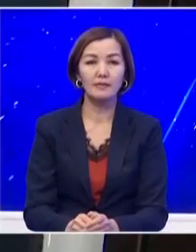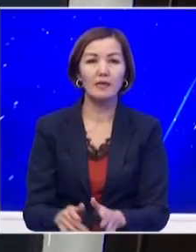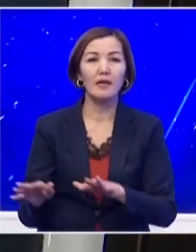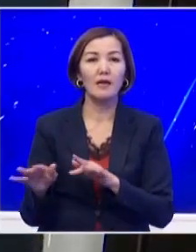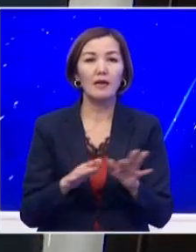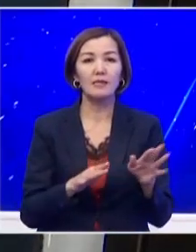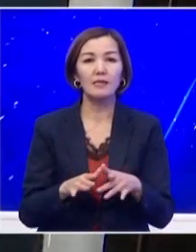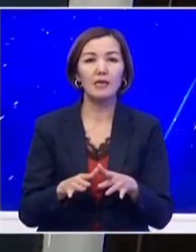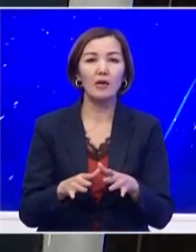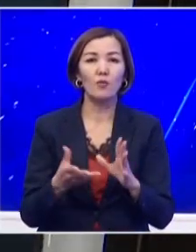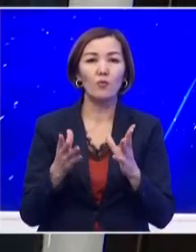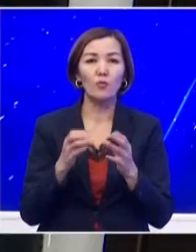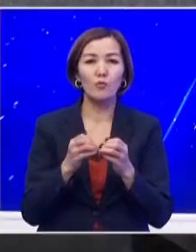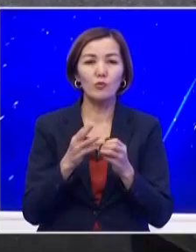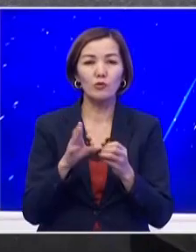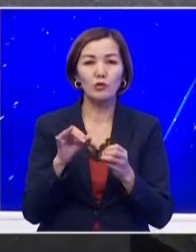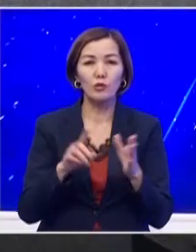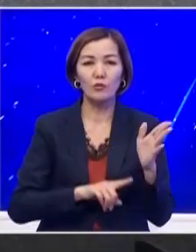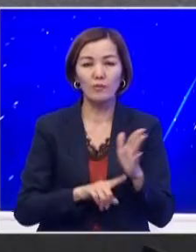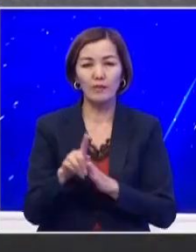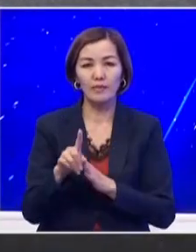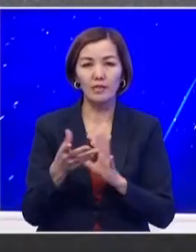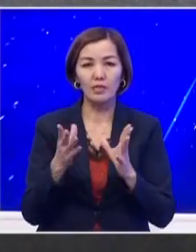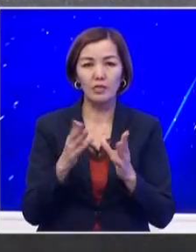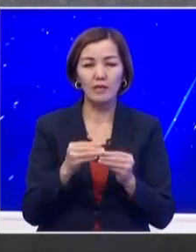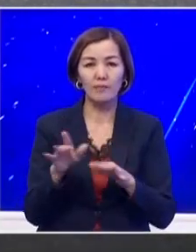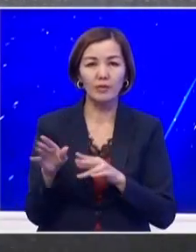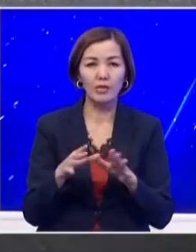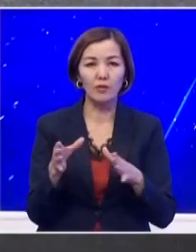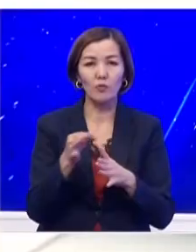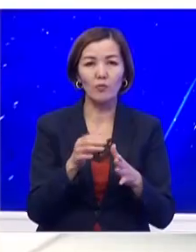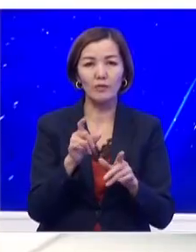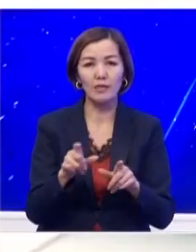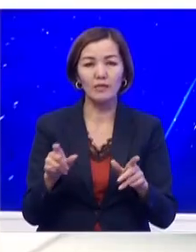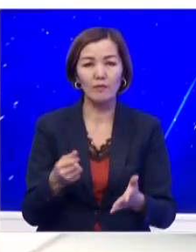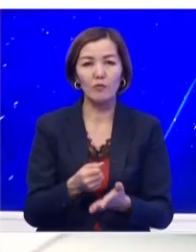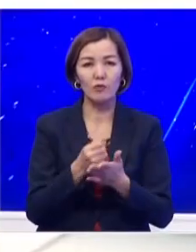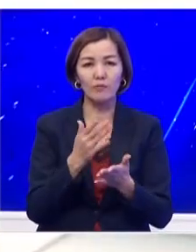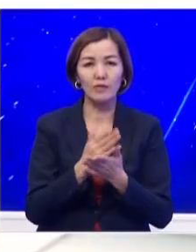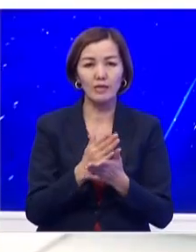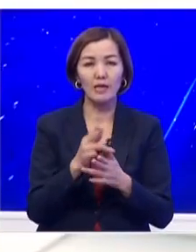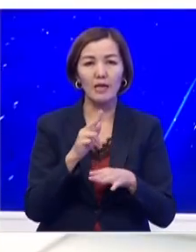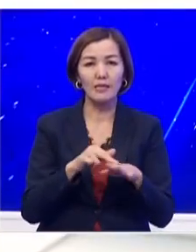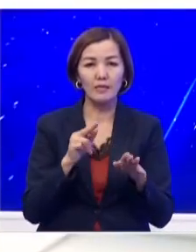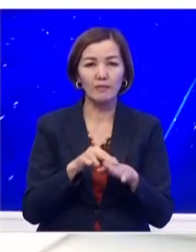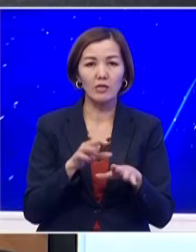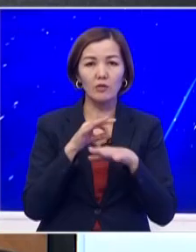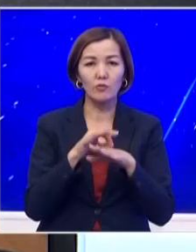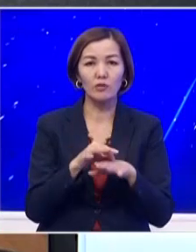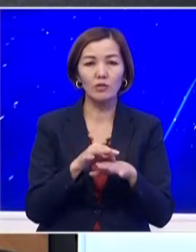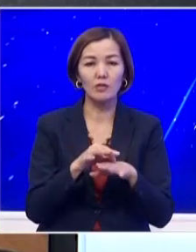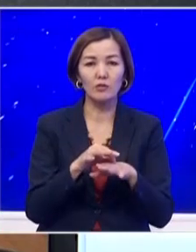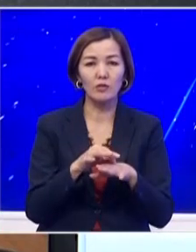Аталмыш акция өңір аумағында 13 сәуірден басталды. Жалпы шараны облыс азаматтары қолдап жатыр. Оны тәртіп